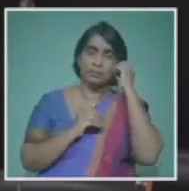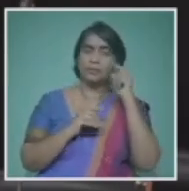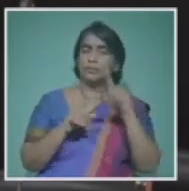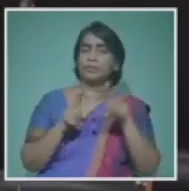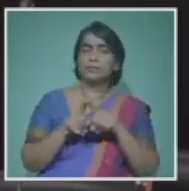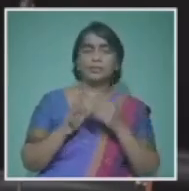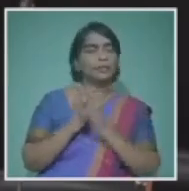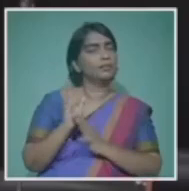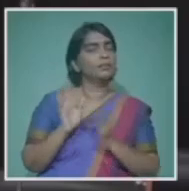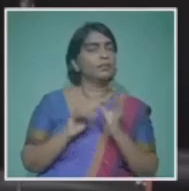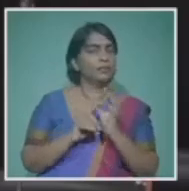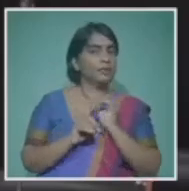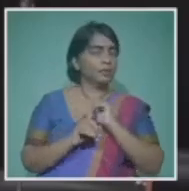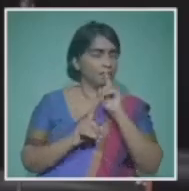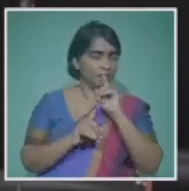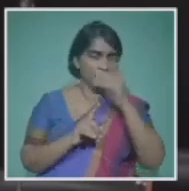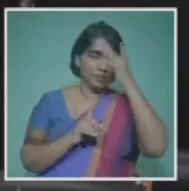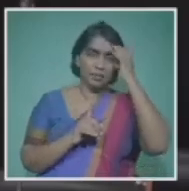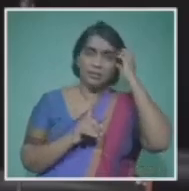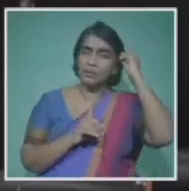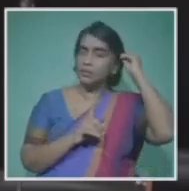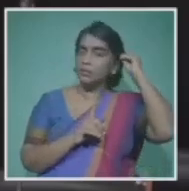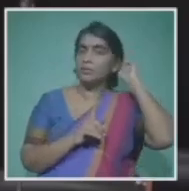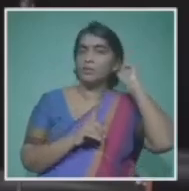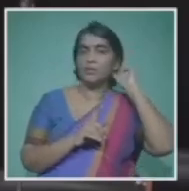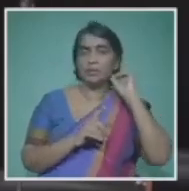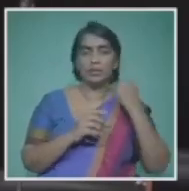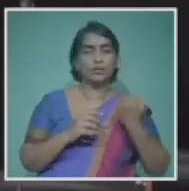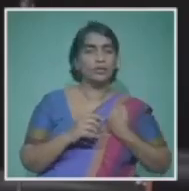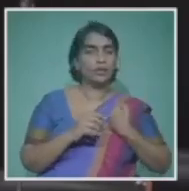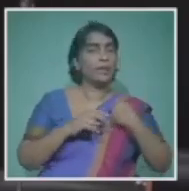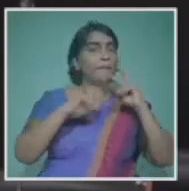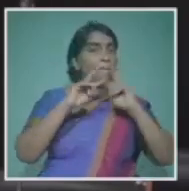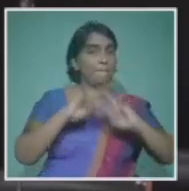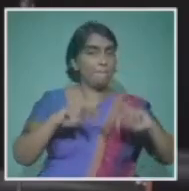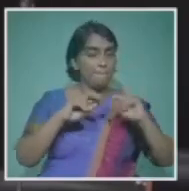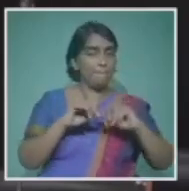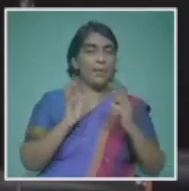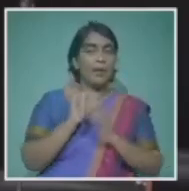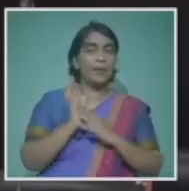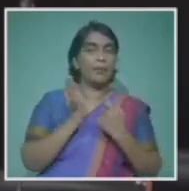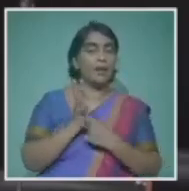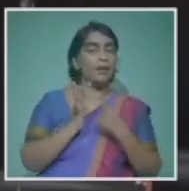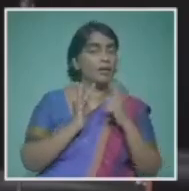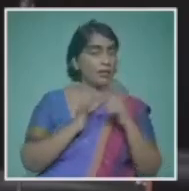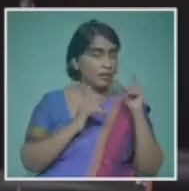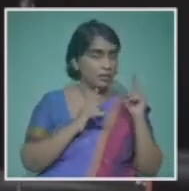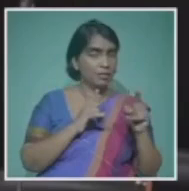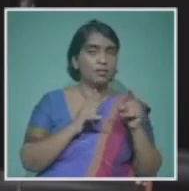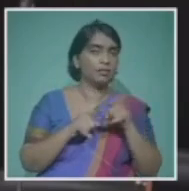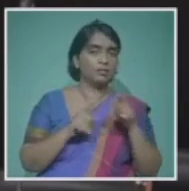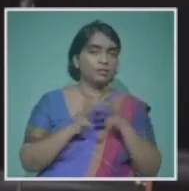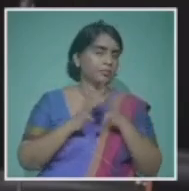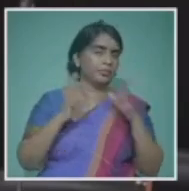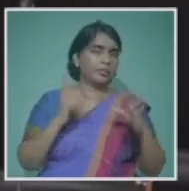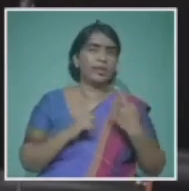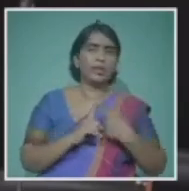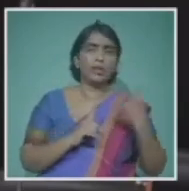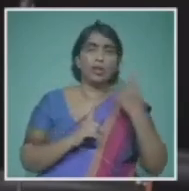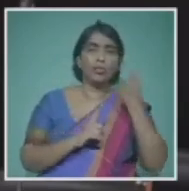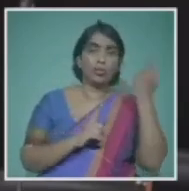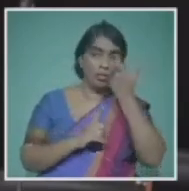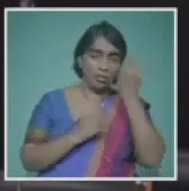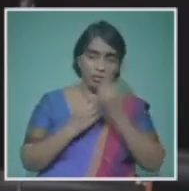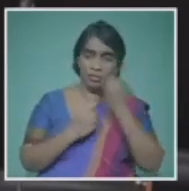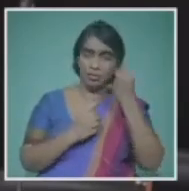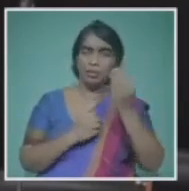මම ඇමතිතුමා මම කියන්නේ මේ අපේ වෛද්‍ය පරීක්ෂණ MRI එක මීට වඩා අපි දියුණු කරන්න මුදල් හොයලා